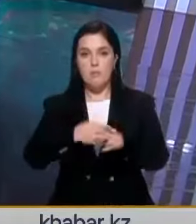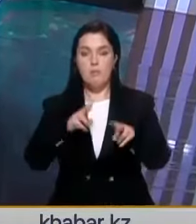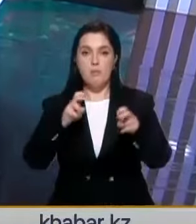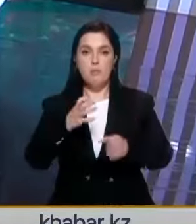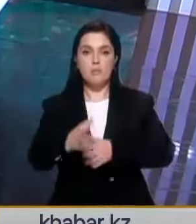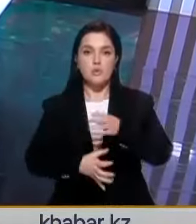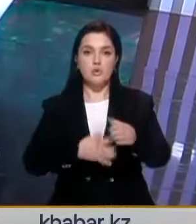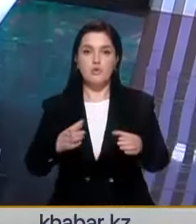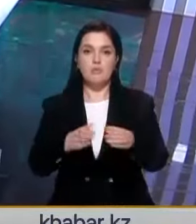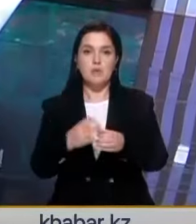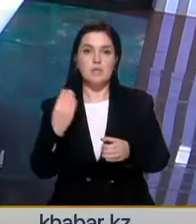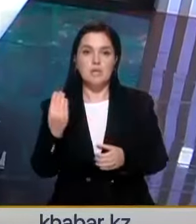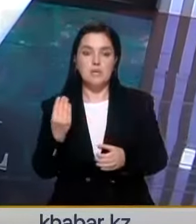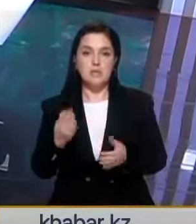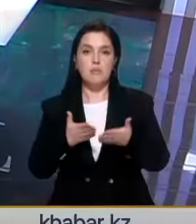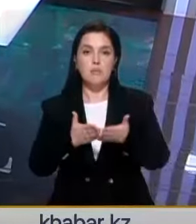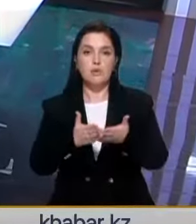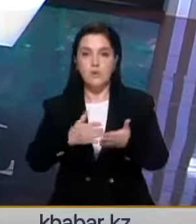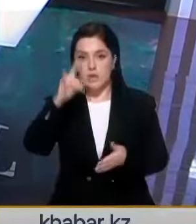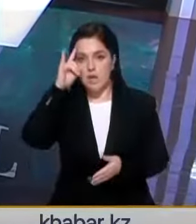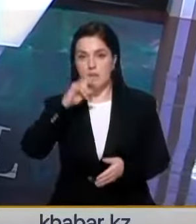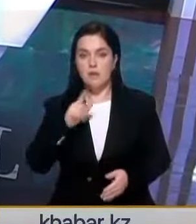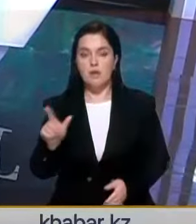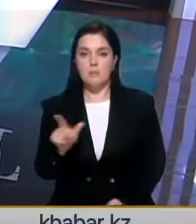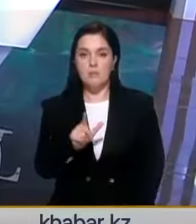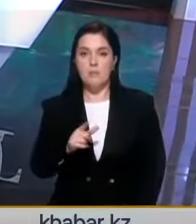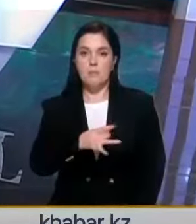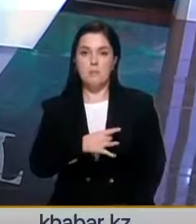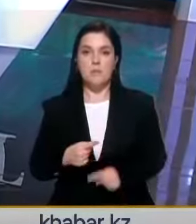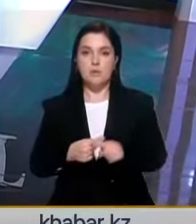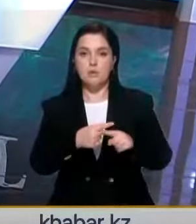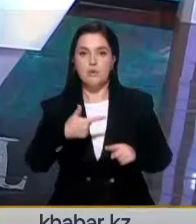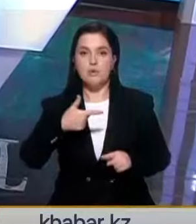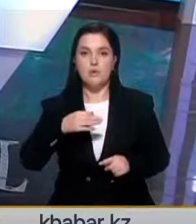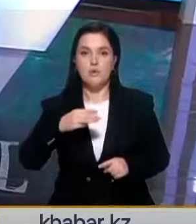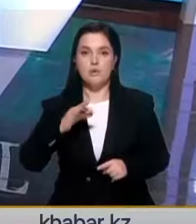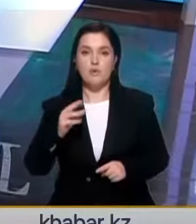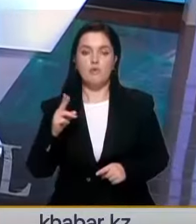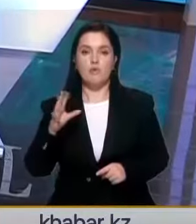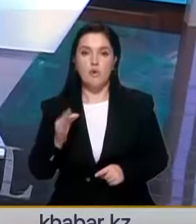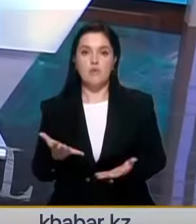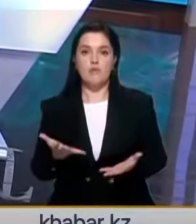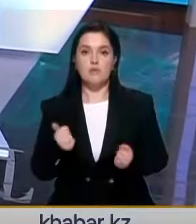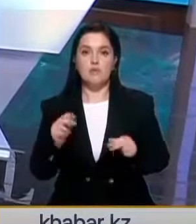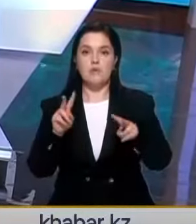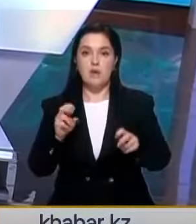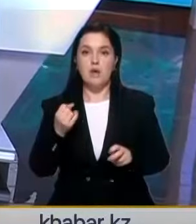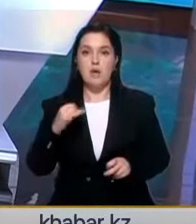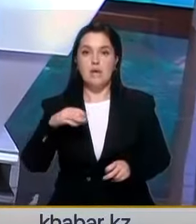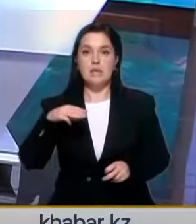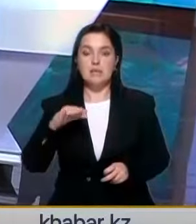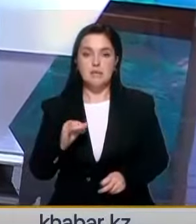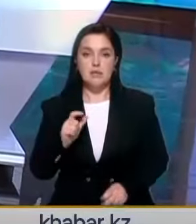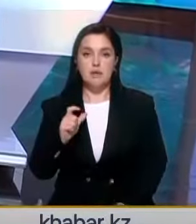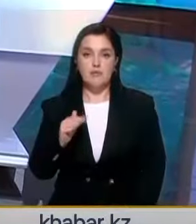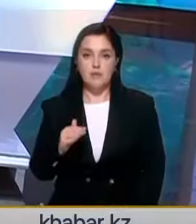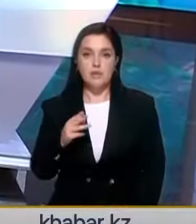международной Федерации тенниса Португалии казахстанка в паре с представительницей Беларуси Юлией готовко завоевали титул